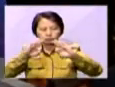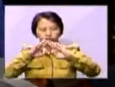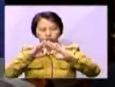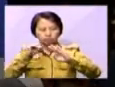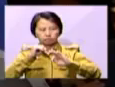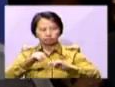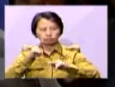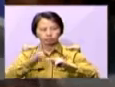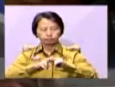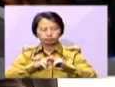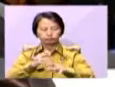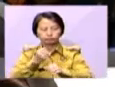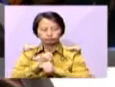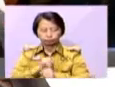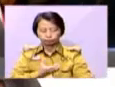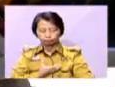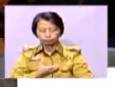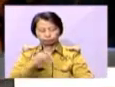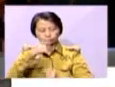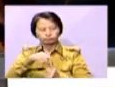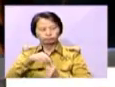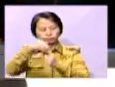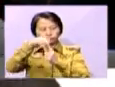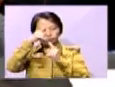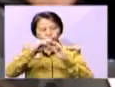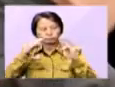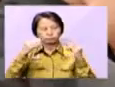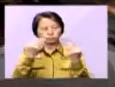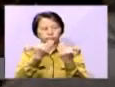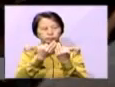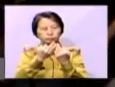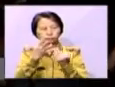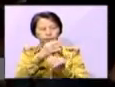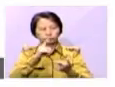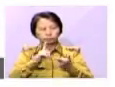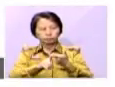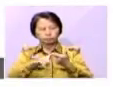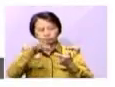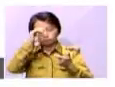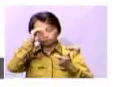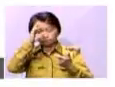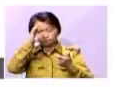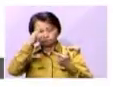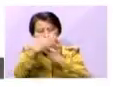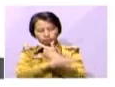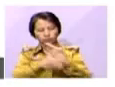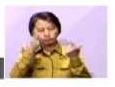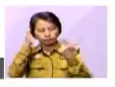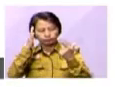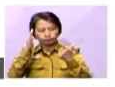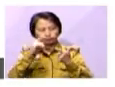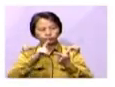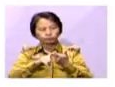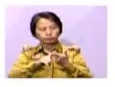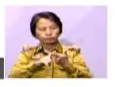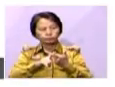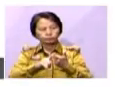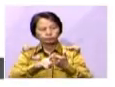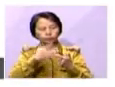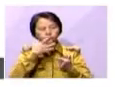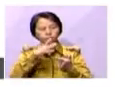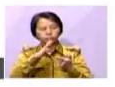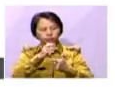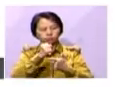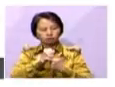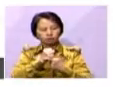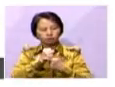dan mendedikasikan pingat itu istimewa untuk keluarganya. Manakala atlet lelaki negara Muhammad Arif Rashdan Muhammad Fazli bertuah